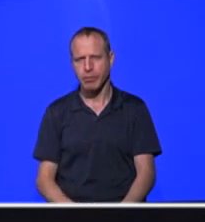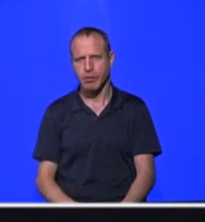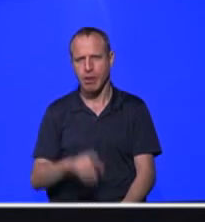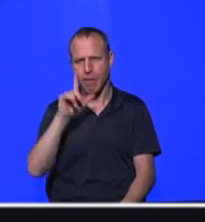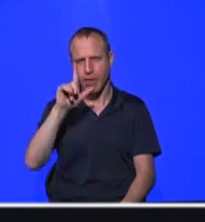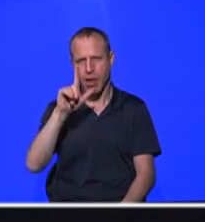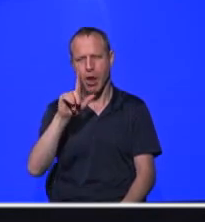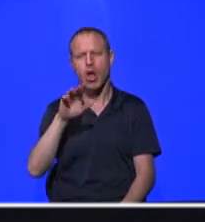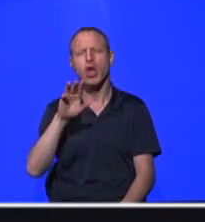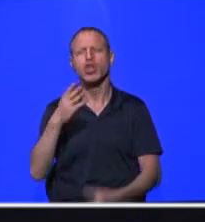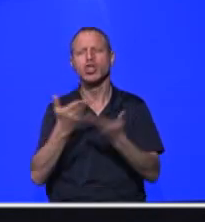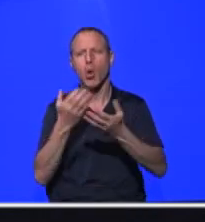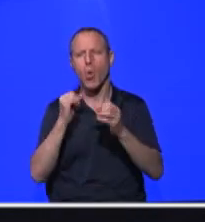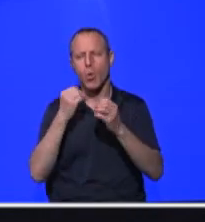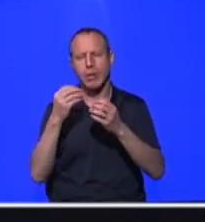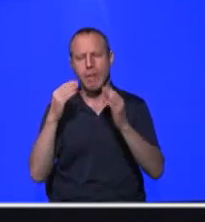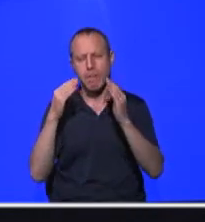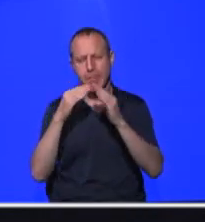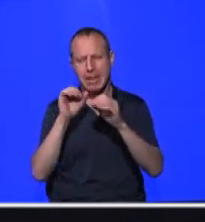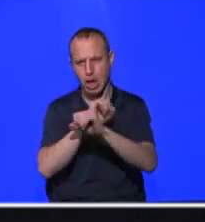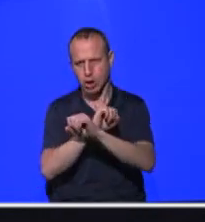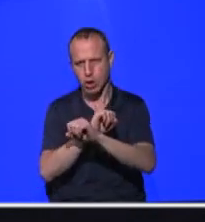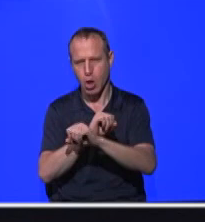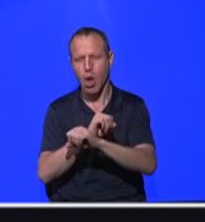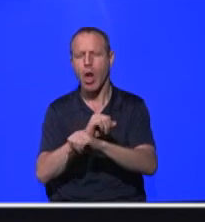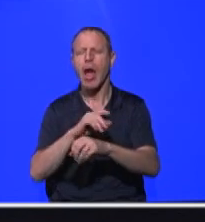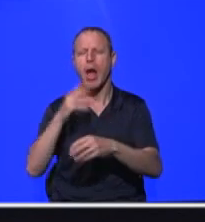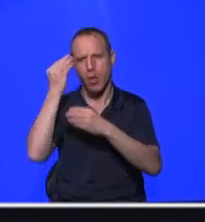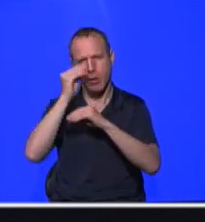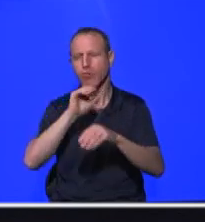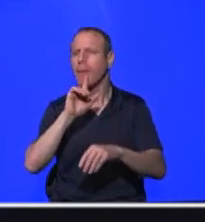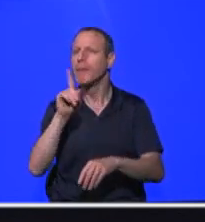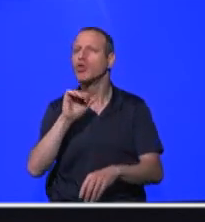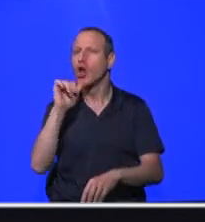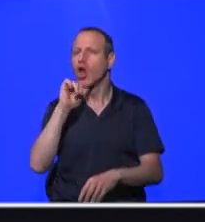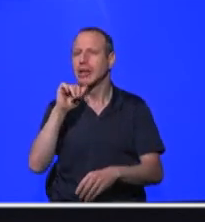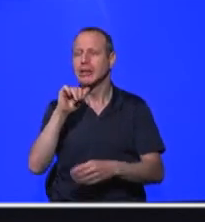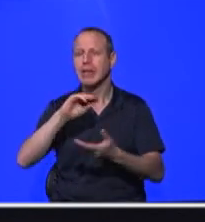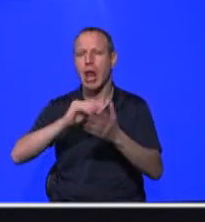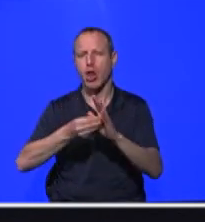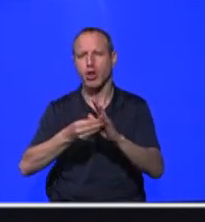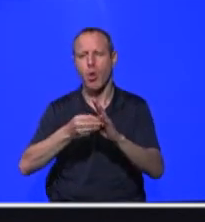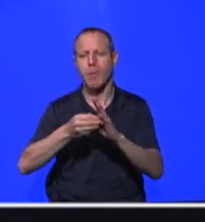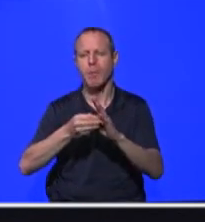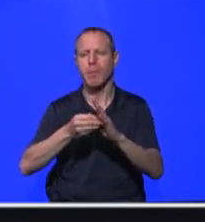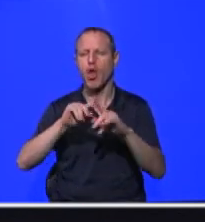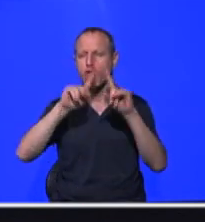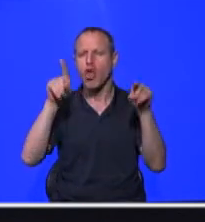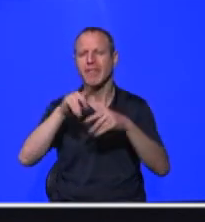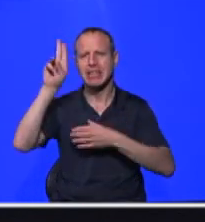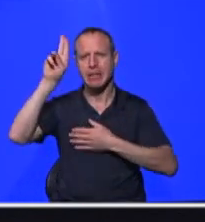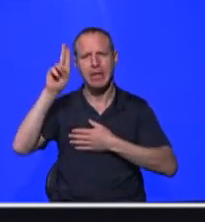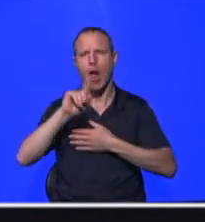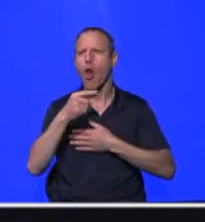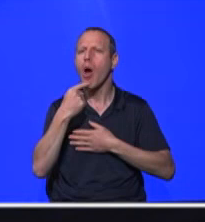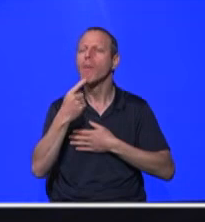אבל השב"ס גם הצהירו שהם, מי שלא ירצה לחתום על תופס הצהרה, הם לא הצהירו מה הפאנץ' מאחורי התופס